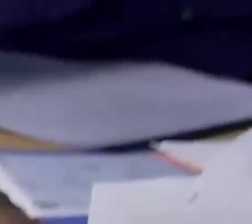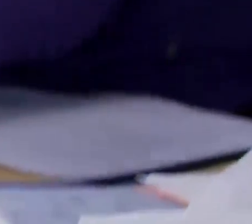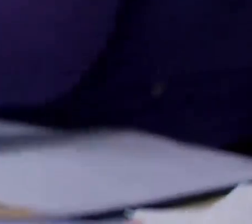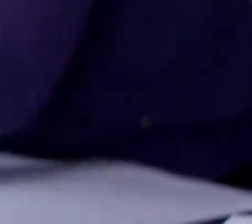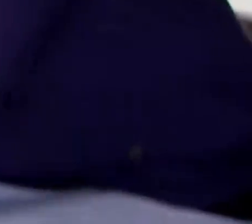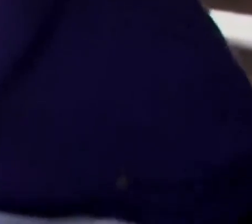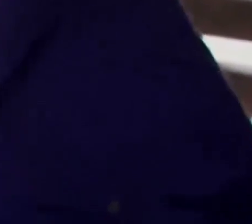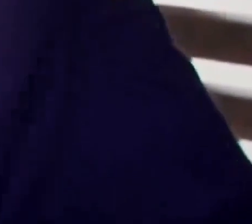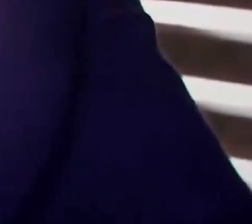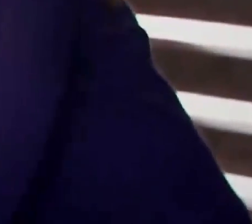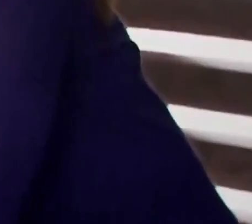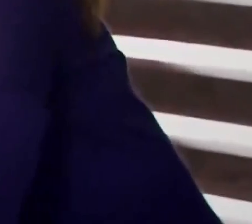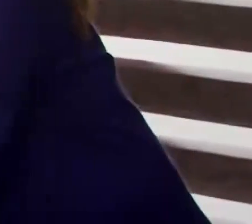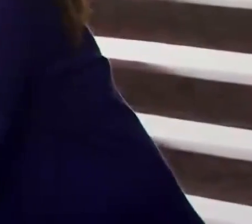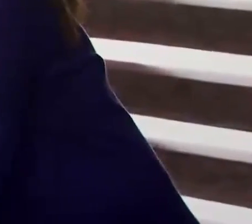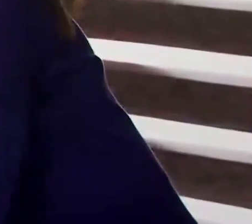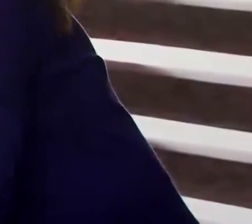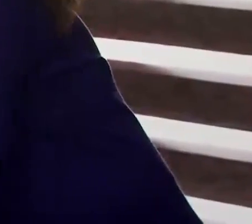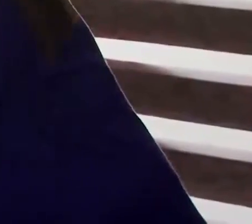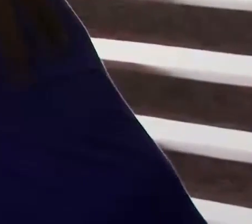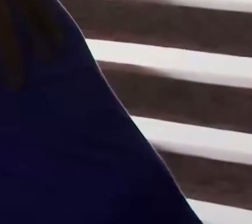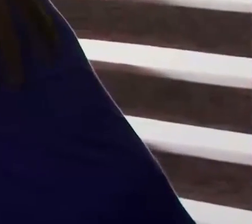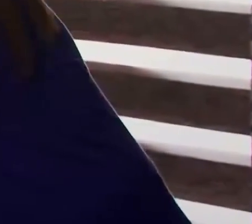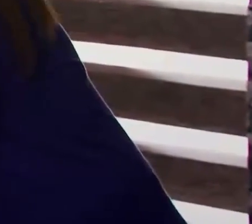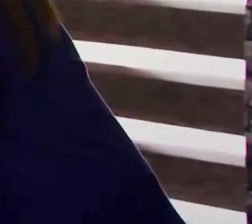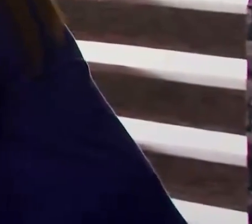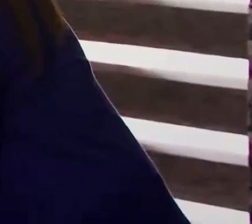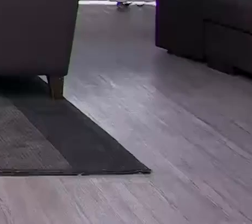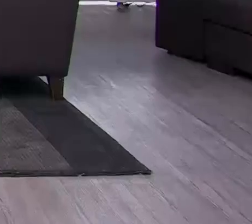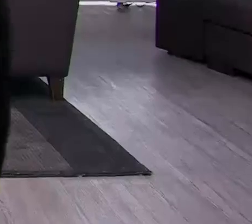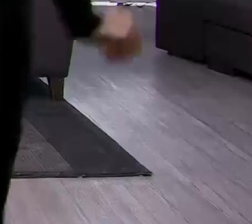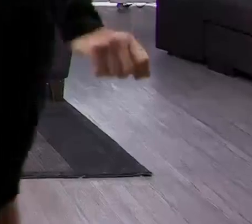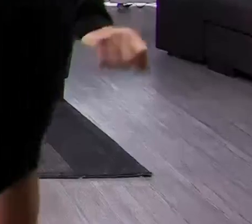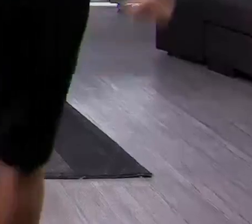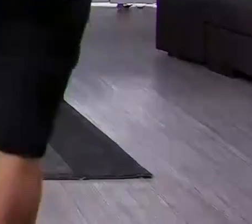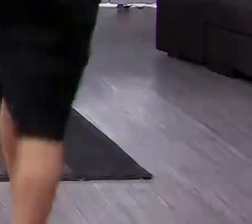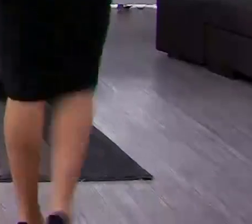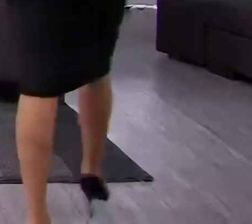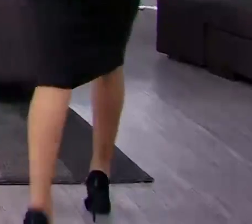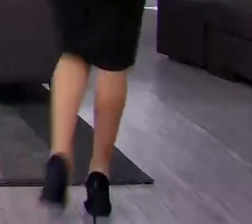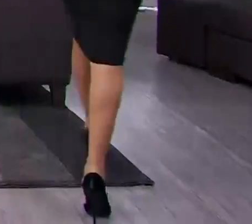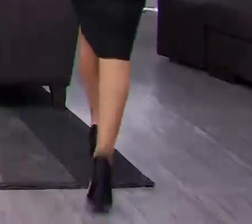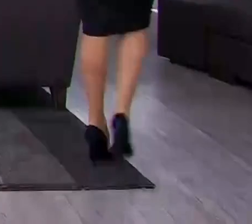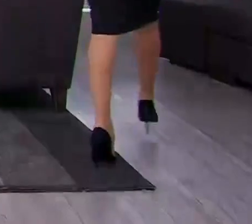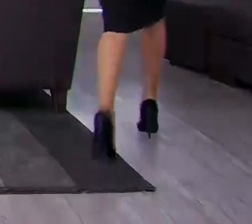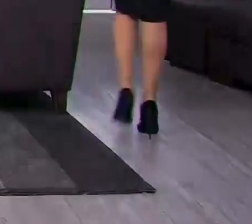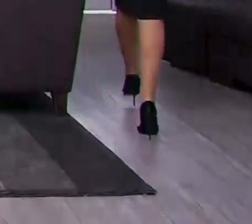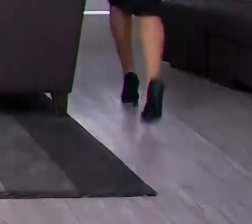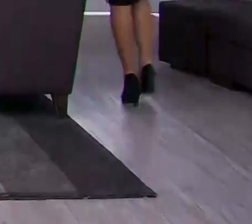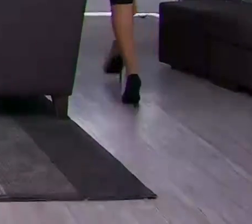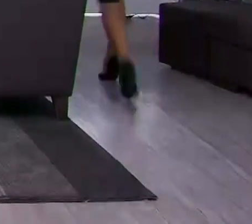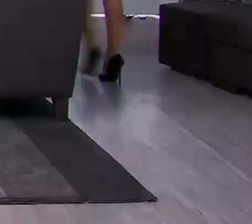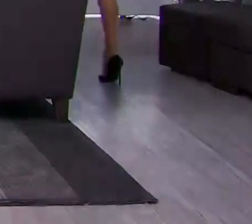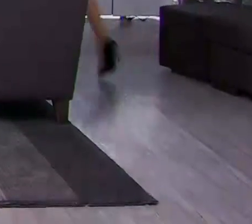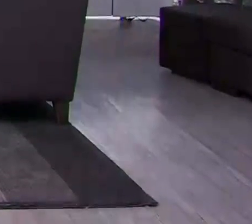masasını topluyor. Kemik çerçeve gözlüklü, 30'larında kilolu, uzun saçlı. Cavidan yanına yürüyor.